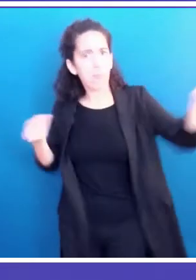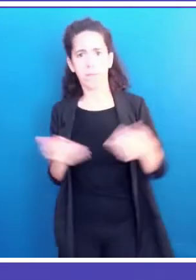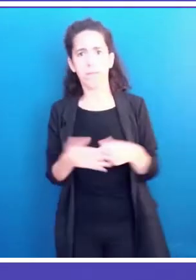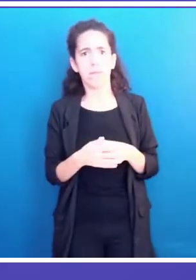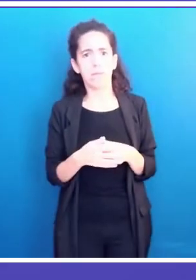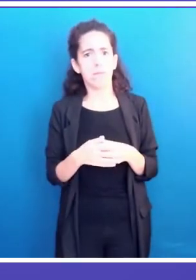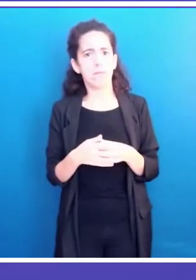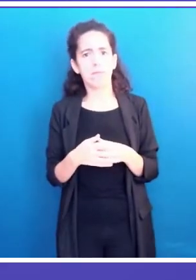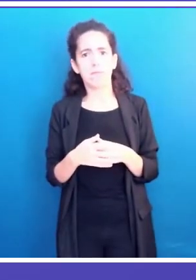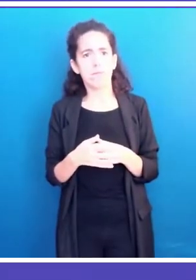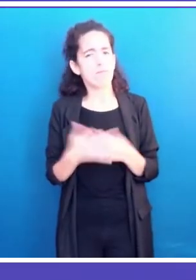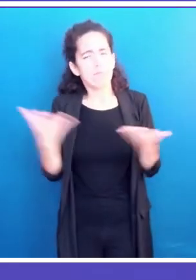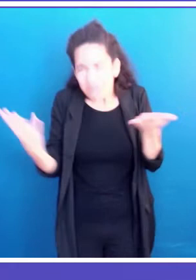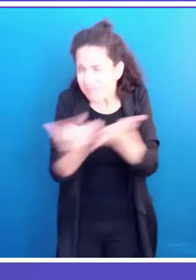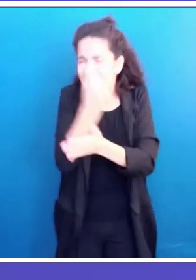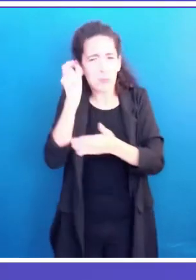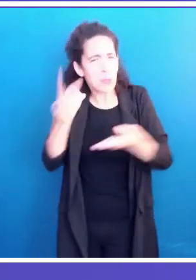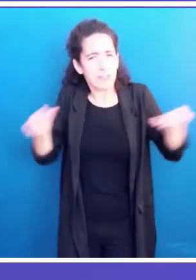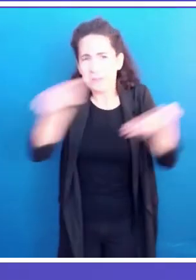أكثر. بعض